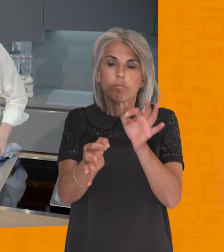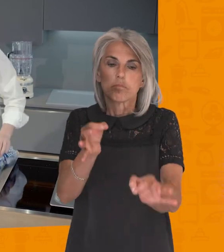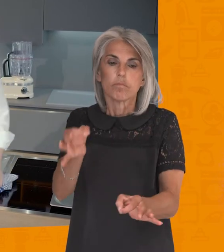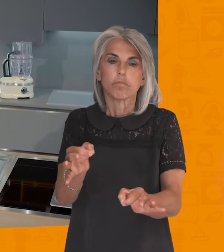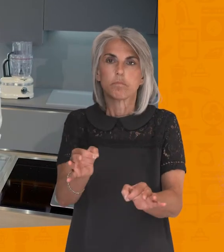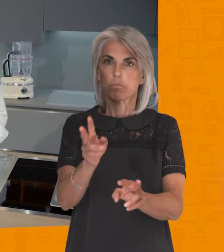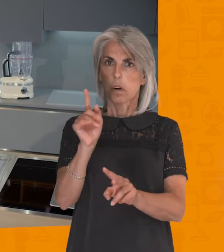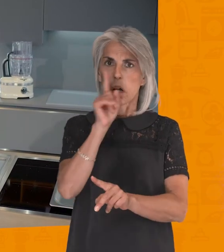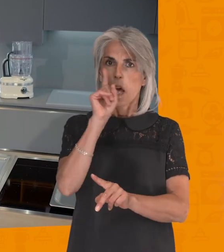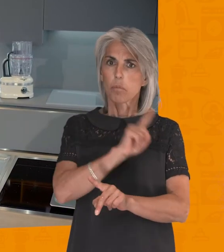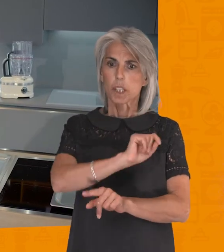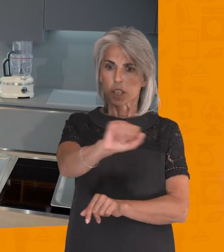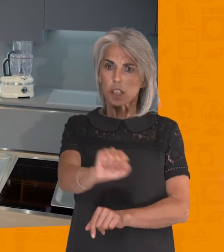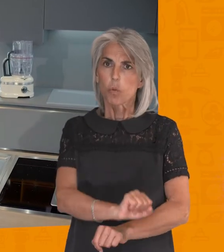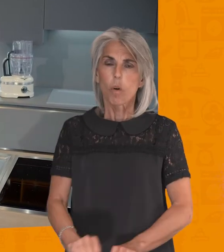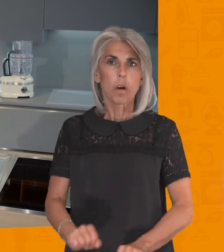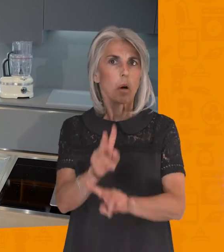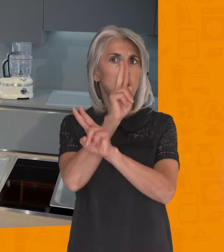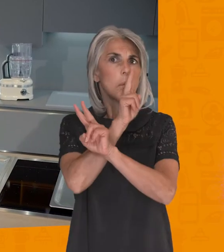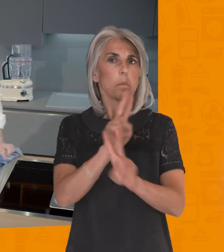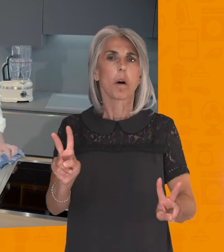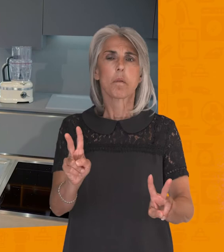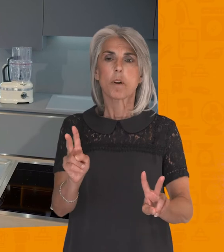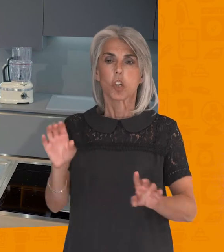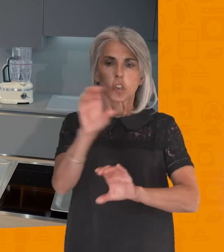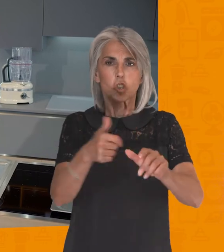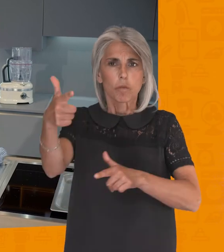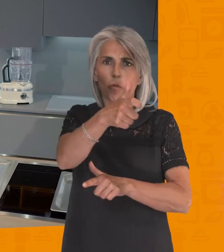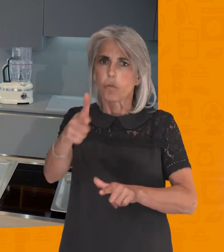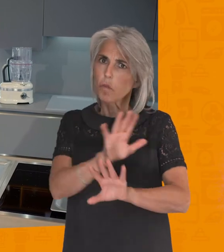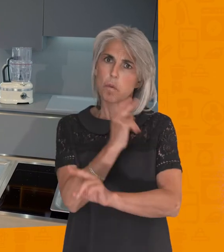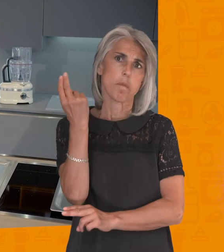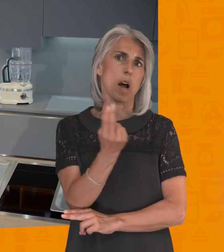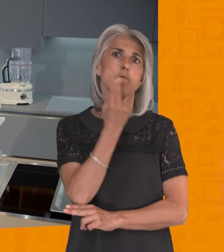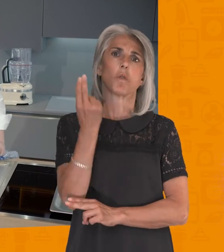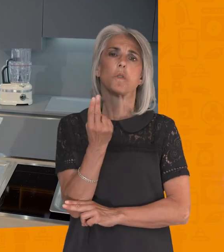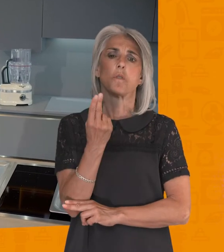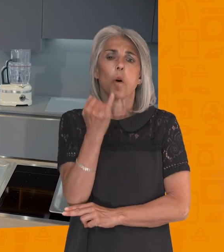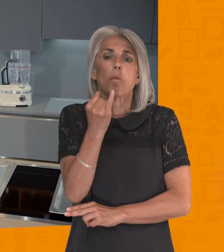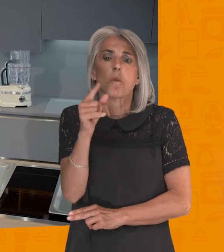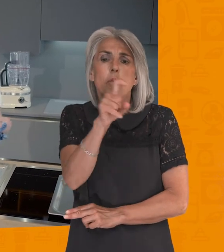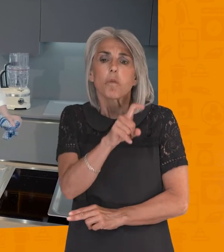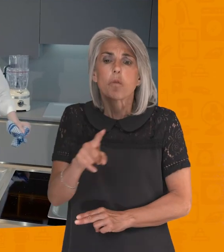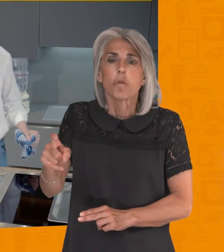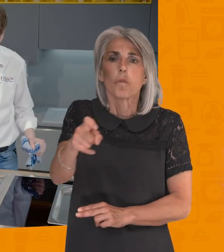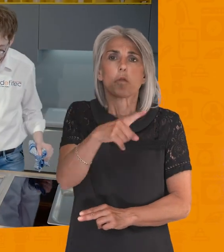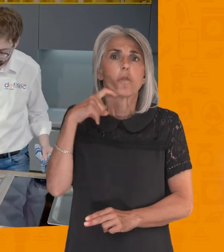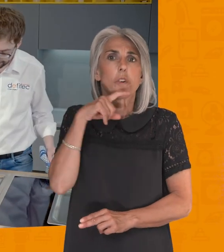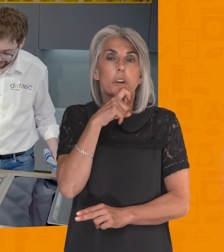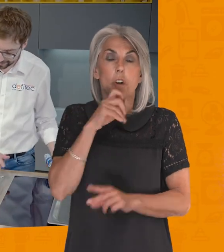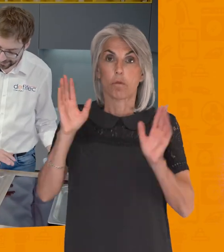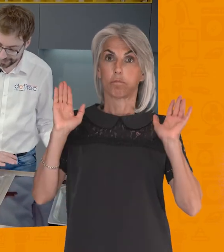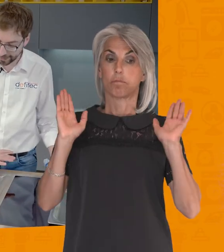Retrouver un peu, mais si vous désirez le nettoyer rapidement, proprement, sans produits chimiques, un tout petit peu de vinaigre sur